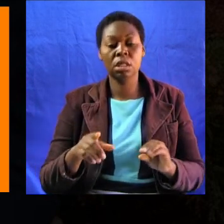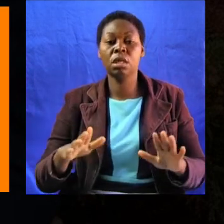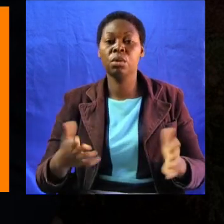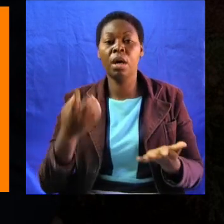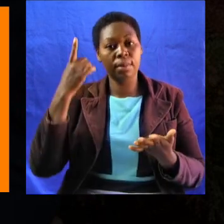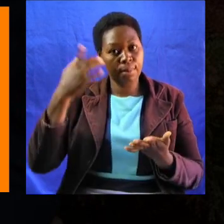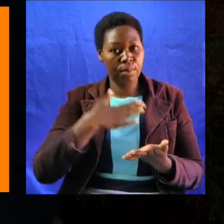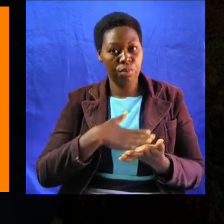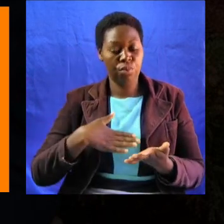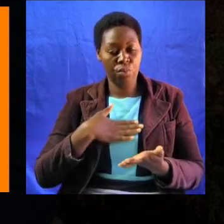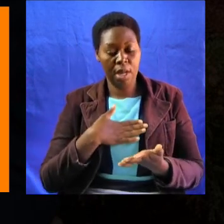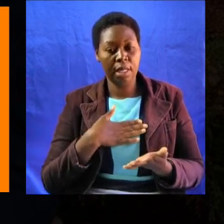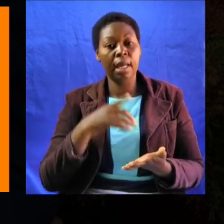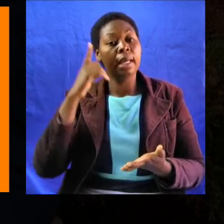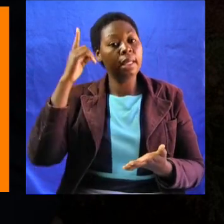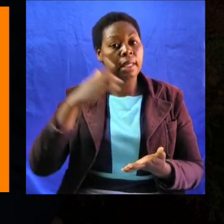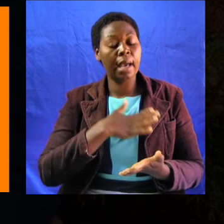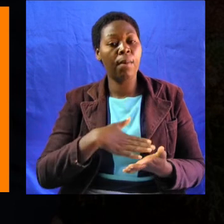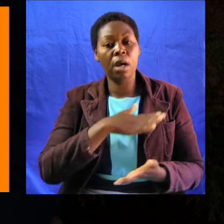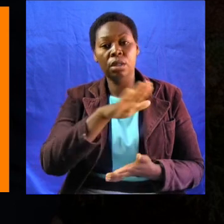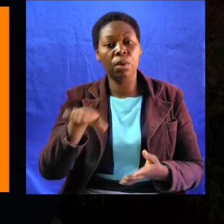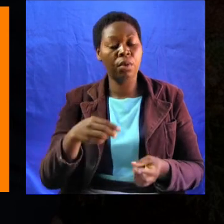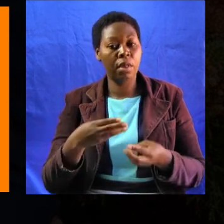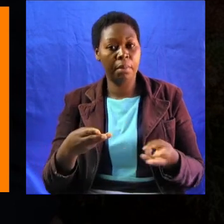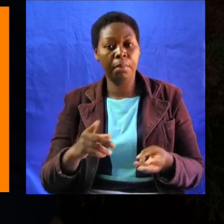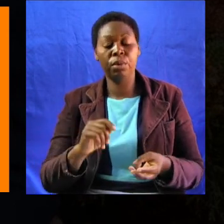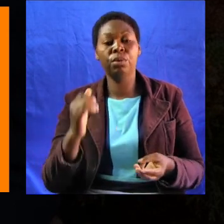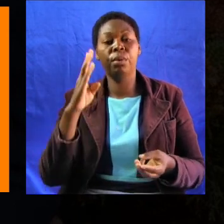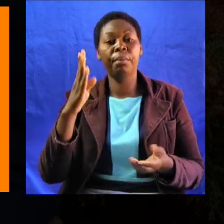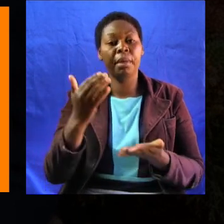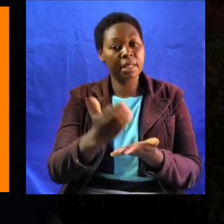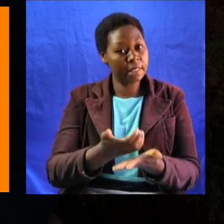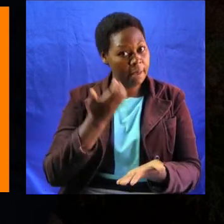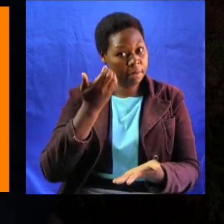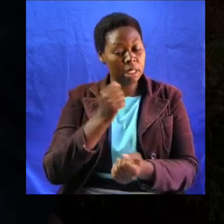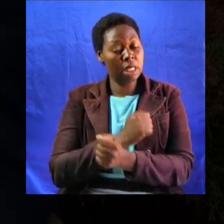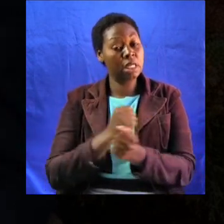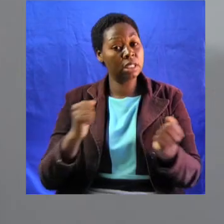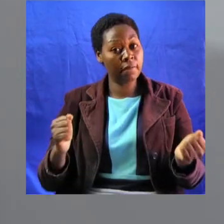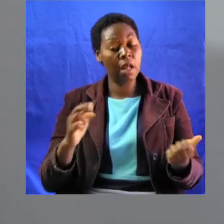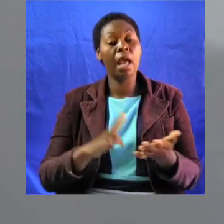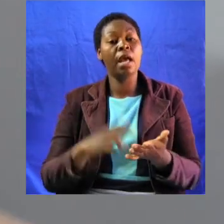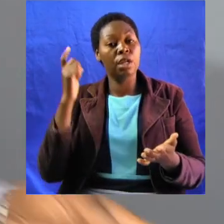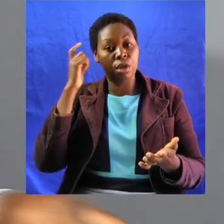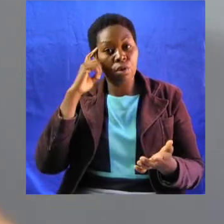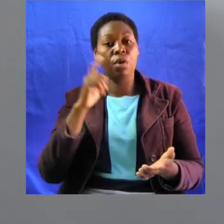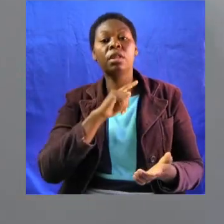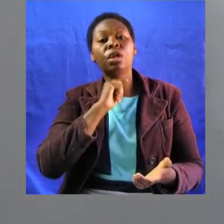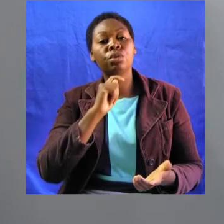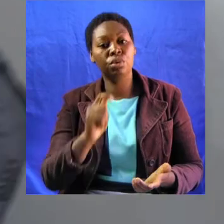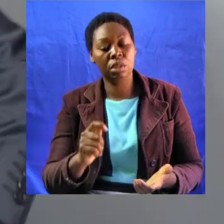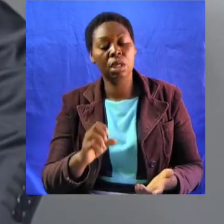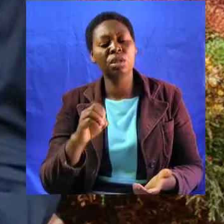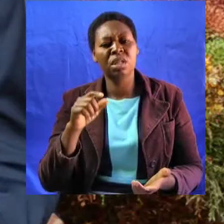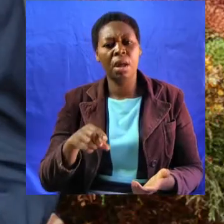paMwari muponesi wedu, uyo unoda kuti vanhu vose vaponeswe vasvike pakuziva zvokwadi. Yes. Saka Paul